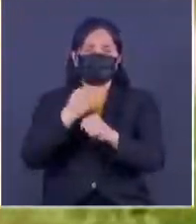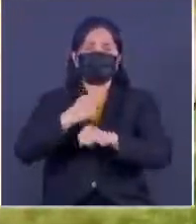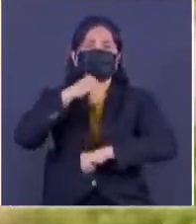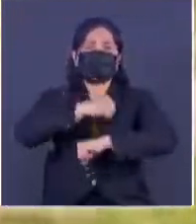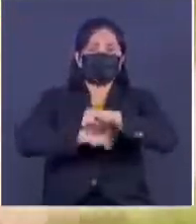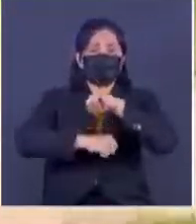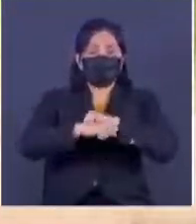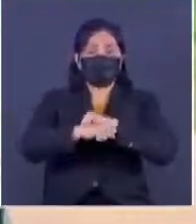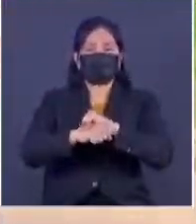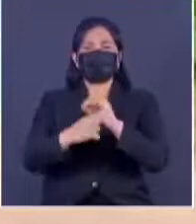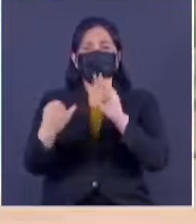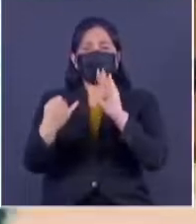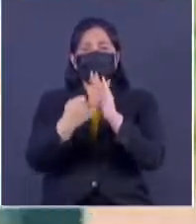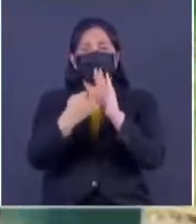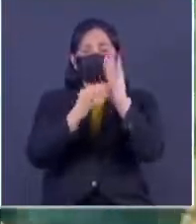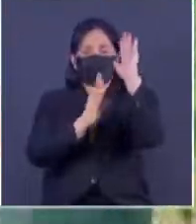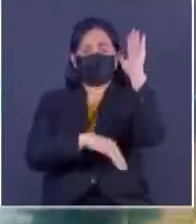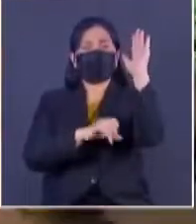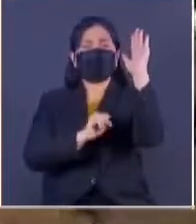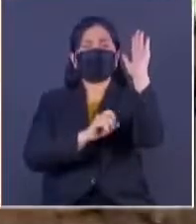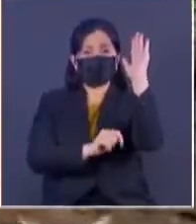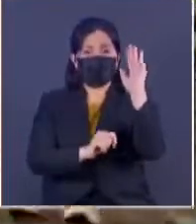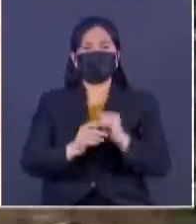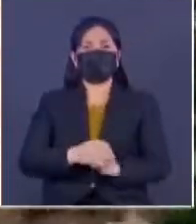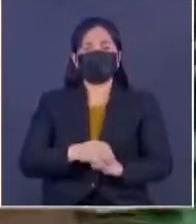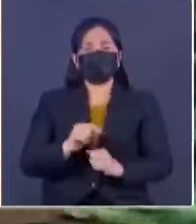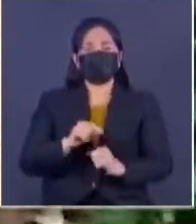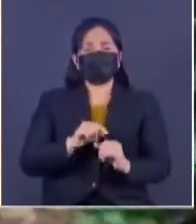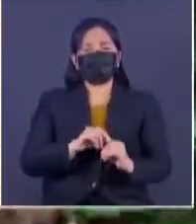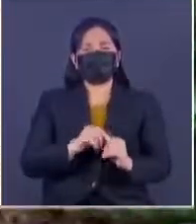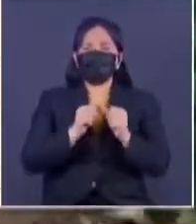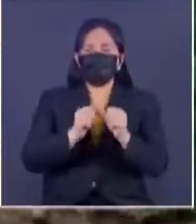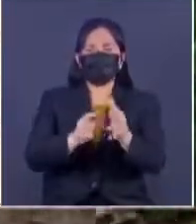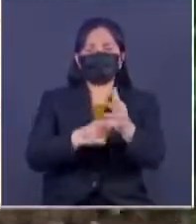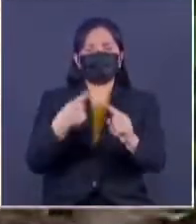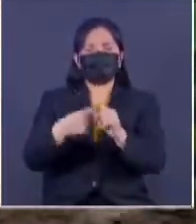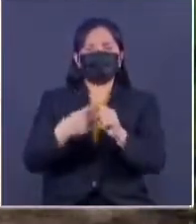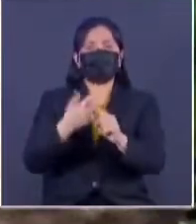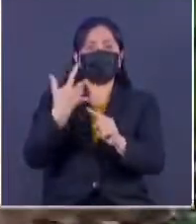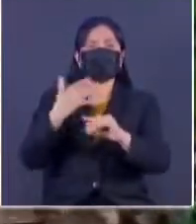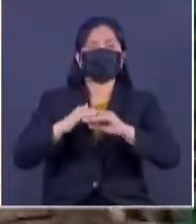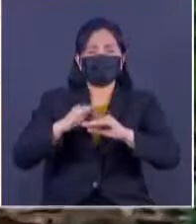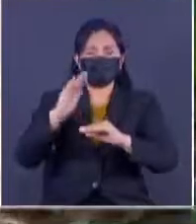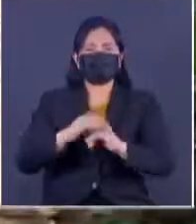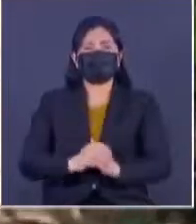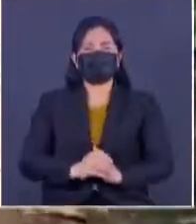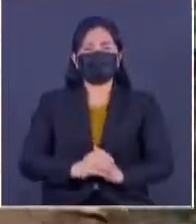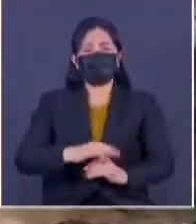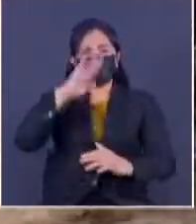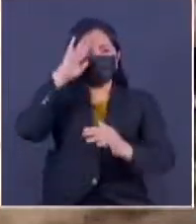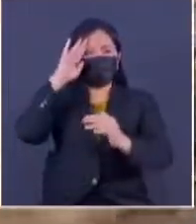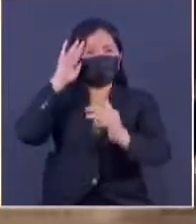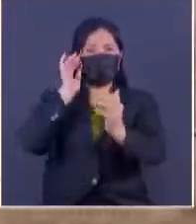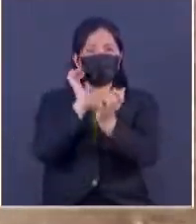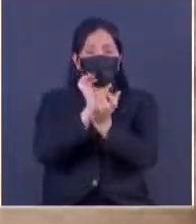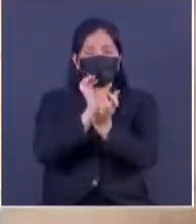ที่อำเภอควนโดนจังหวัดสตูลแล้วก็ไปเป็นคนงานก่อสร้างนานกว่า5เดือนแล้วครับและตำรวจเนี่ยนะครับเข้าไปจับ